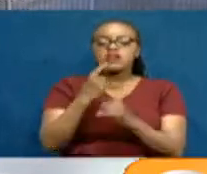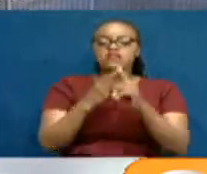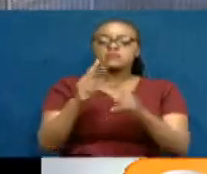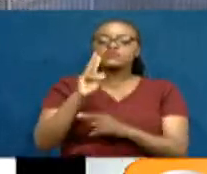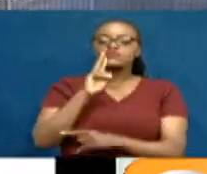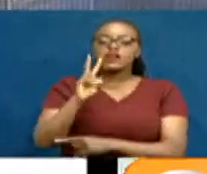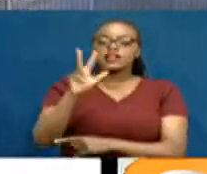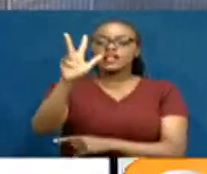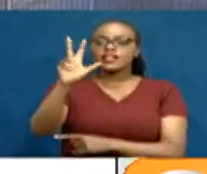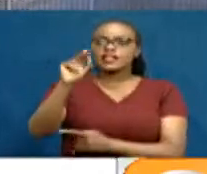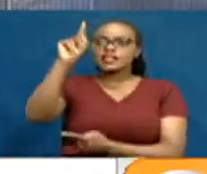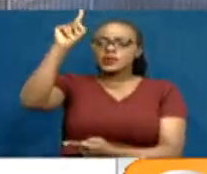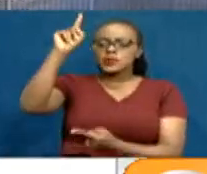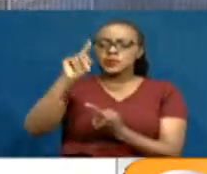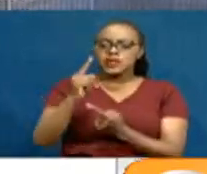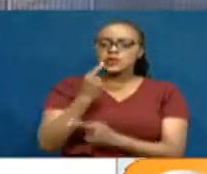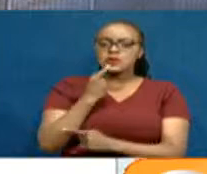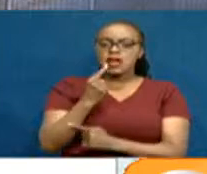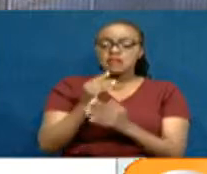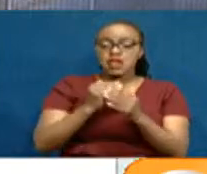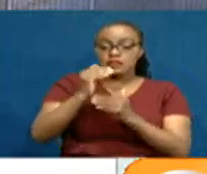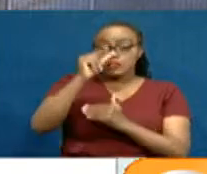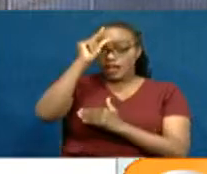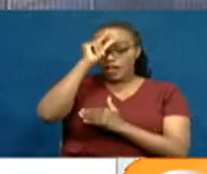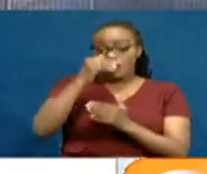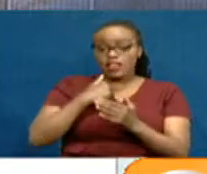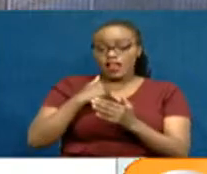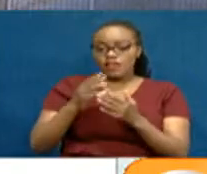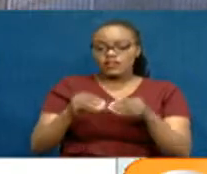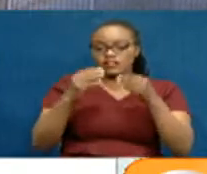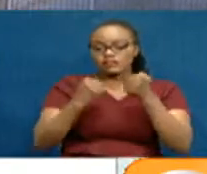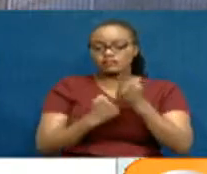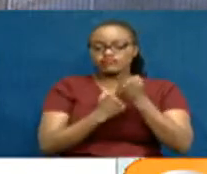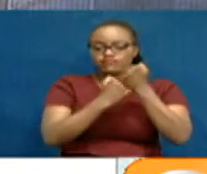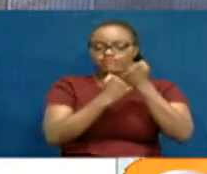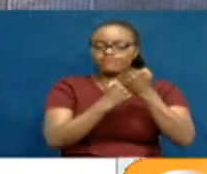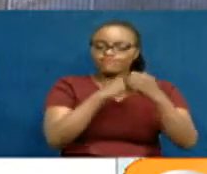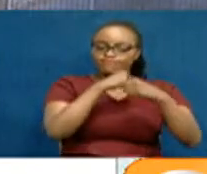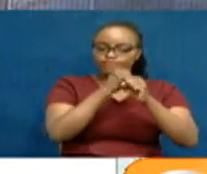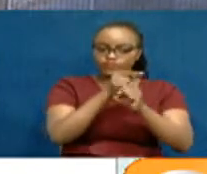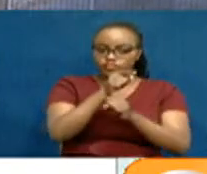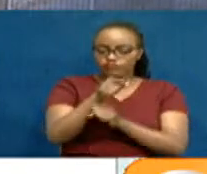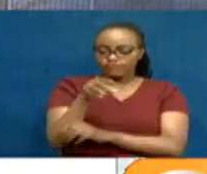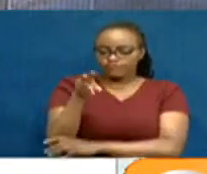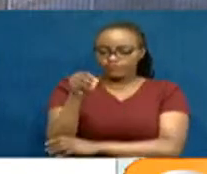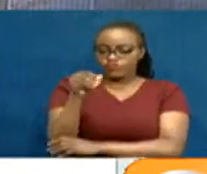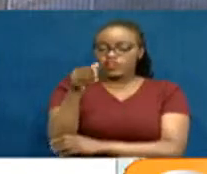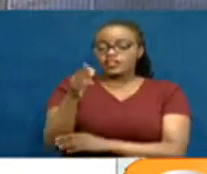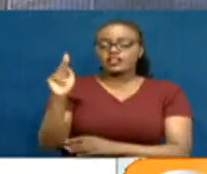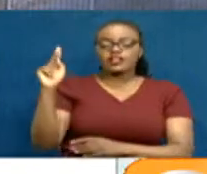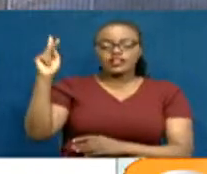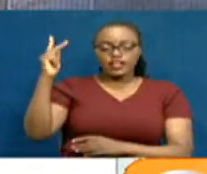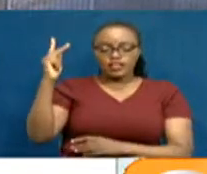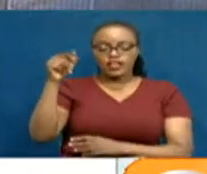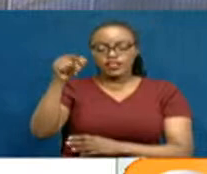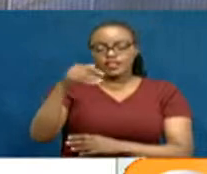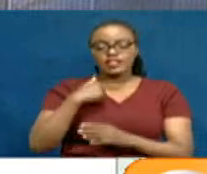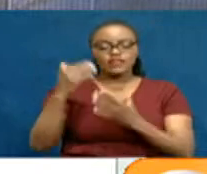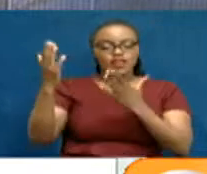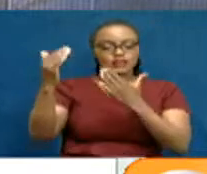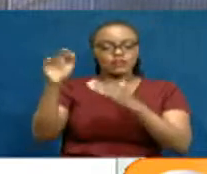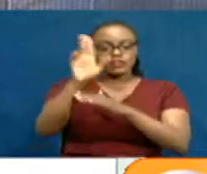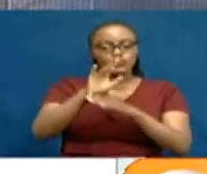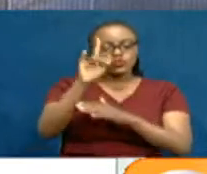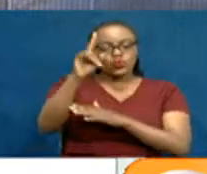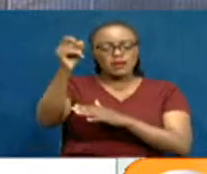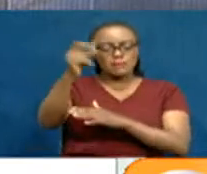shilingi 230 baada ya serikali kutoa ruzuku kwenye utengenezaji wa bidhaa hiyo humu nchini. Lakini ruzuku hii inatarajiwa kuchukua